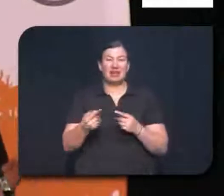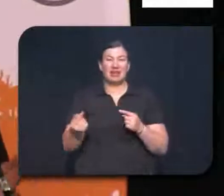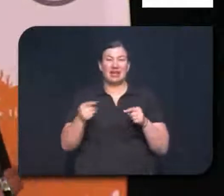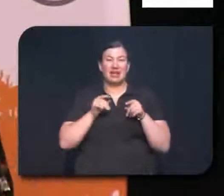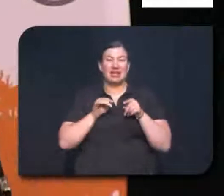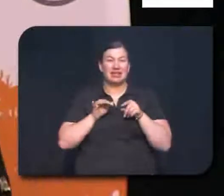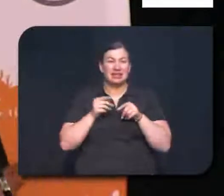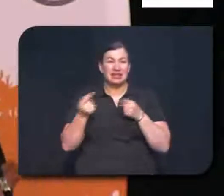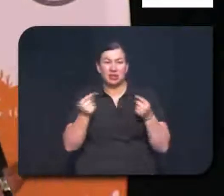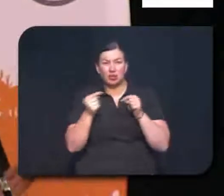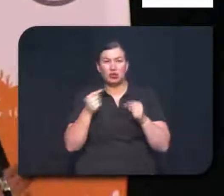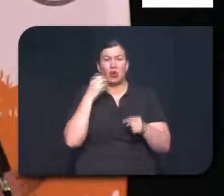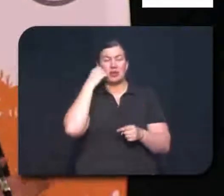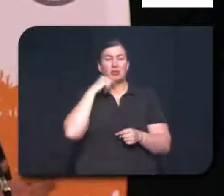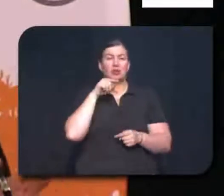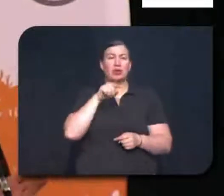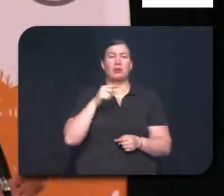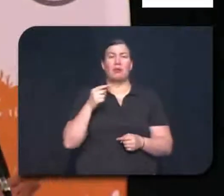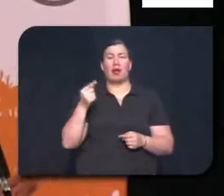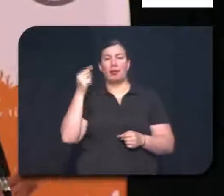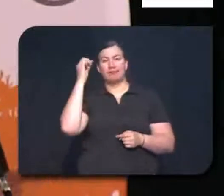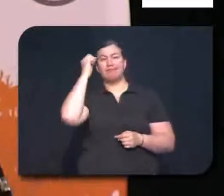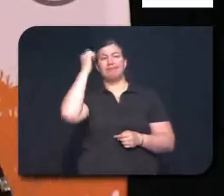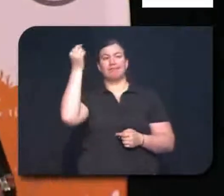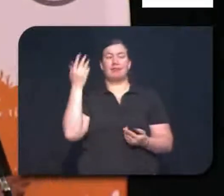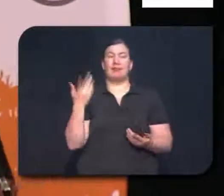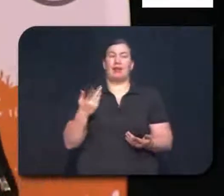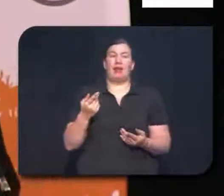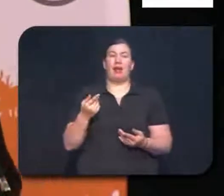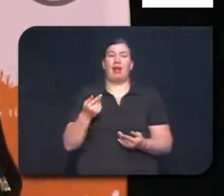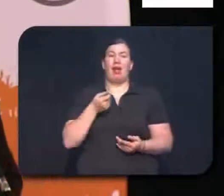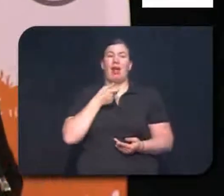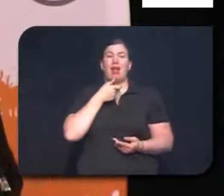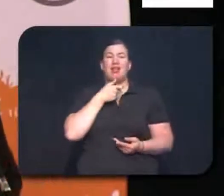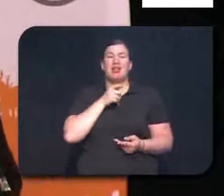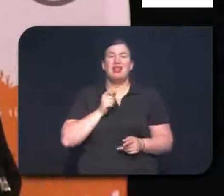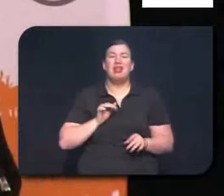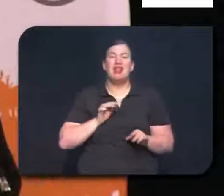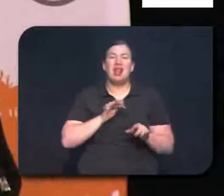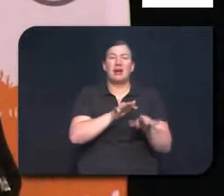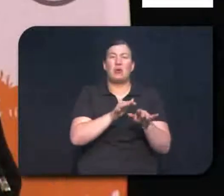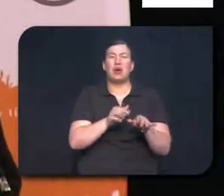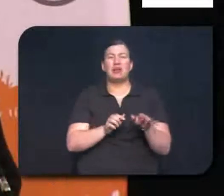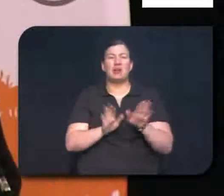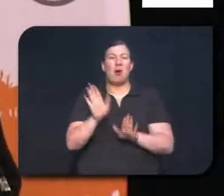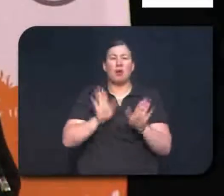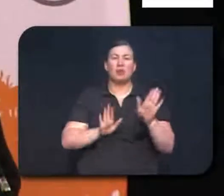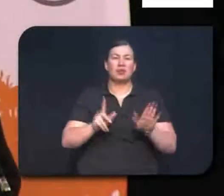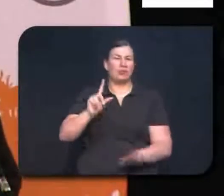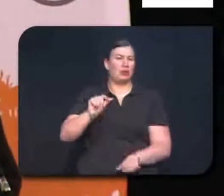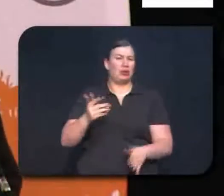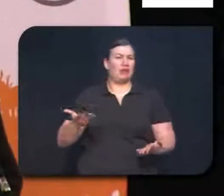dieses Liquid Modus eigentlich ist ich denke nicht dass es sinnvoll ist undefinierte Worte in die Satzung zu schreiben